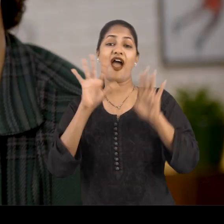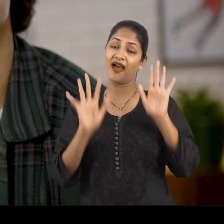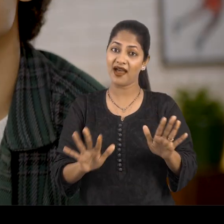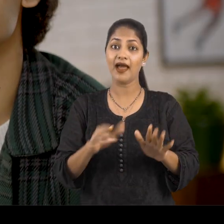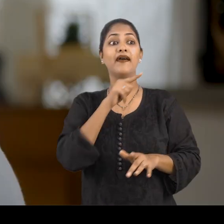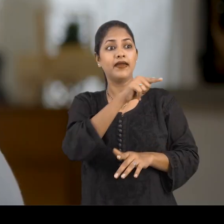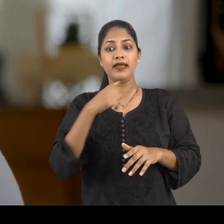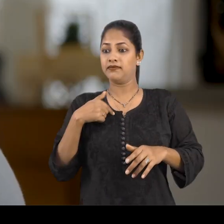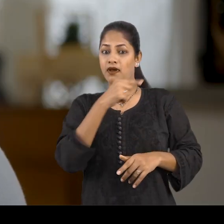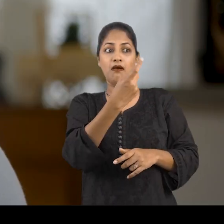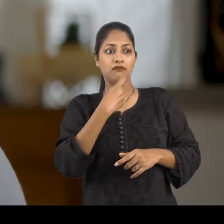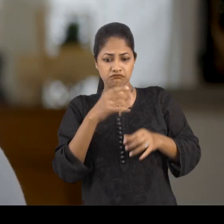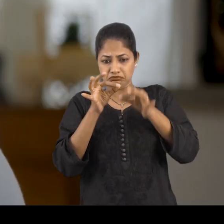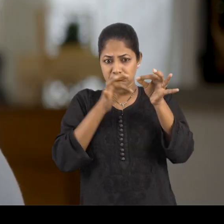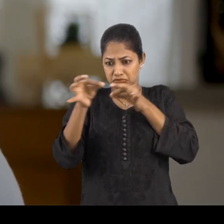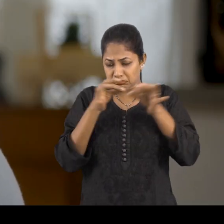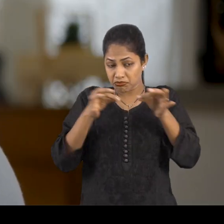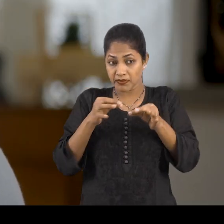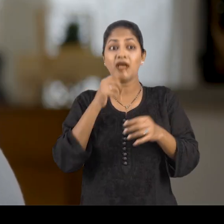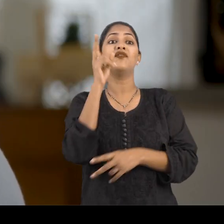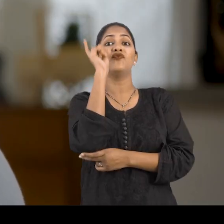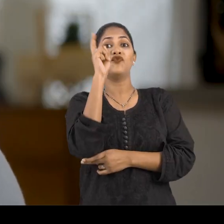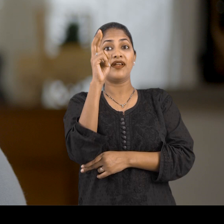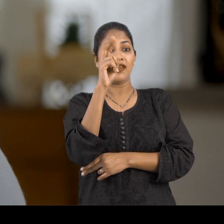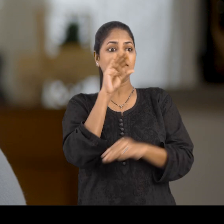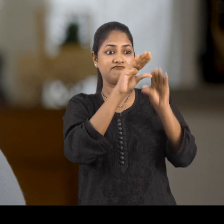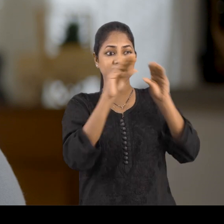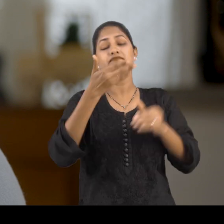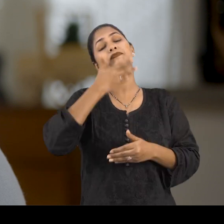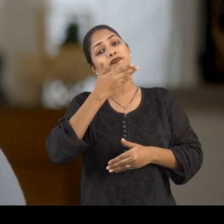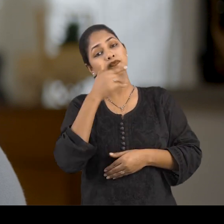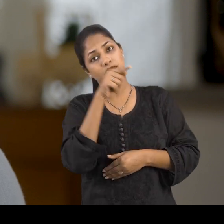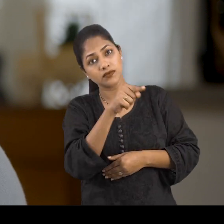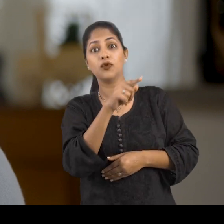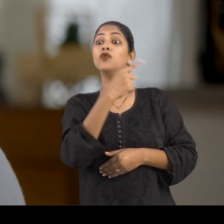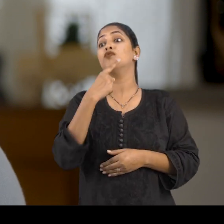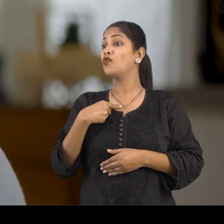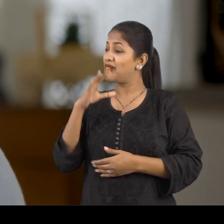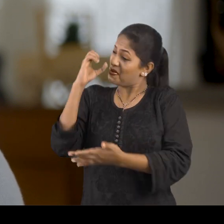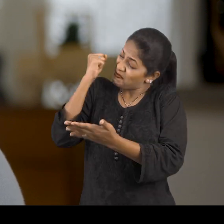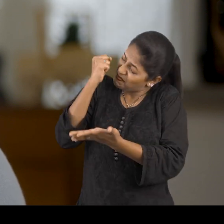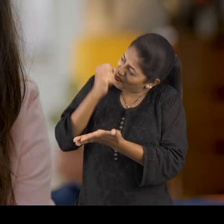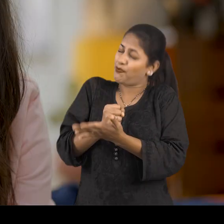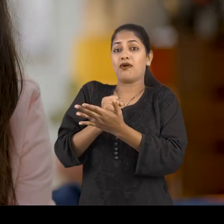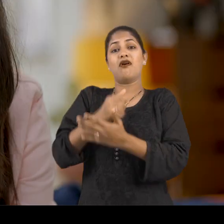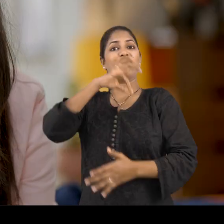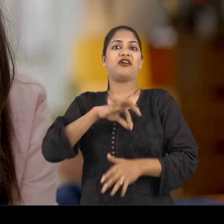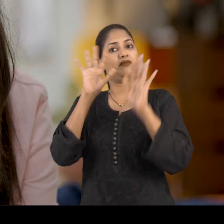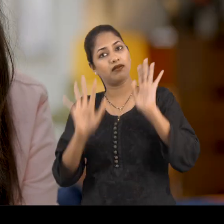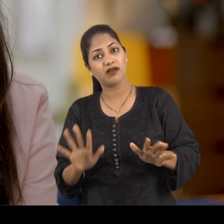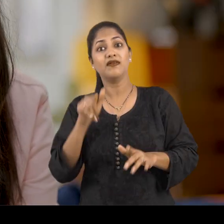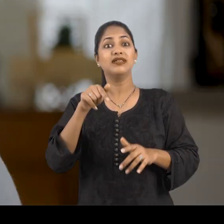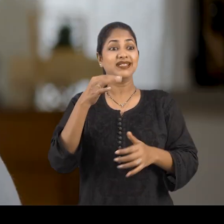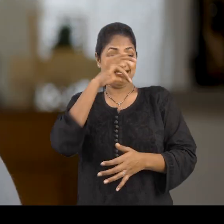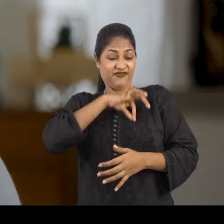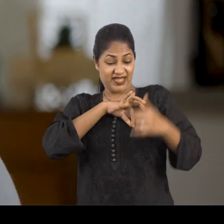சொன்னாங்க. அவங்களோட ட்ரேடிங் பிளாட்ஃபார்ம்ல என்னையும் ட்ரேட் பண்ண சொன்னாங்க. அதுல நிறைய லாபம் கிடைக்கும், அதுக்கு நாங்க கேரண்டின்னு சொன்னாங்க.